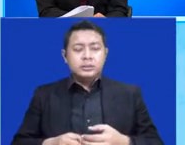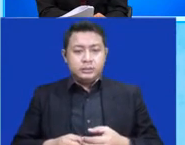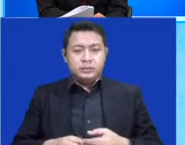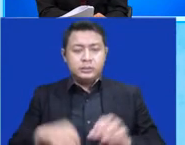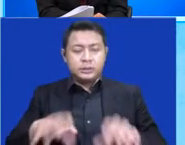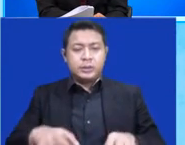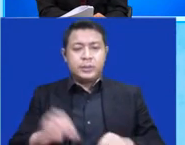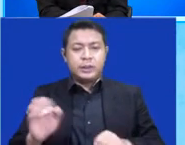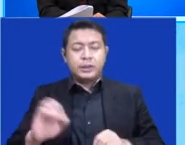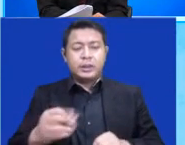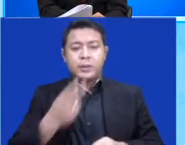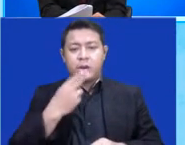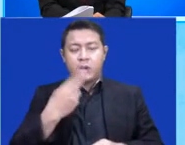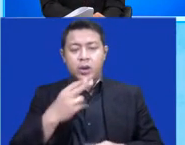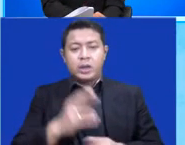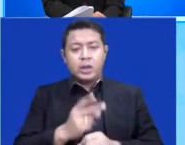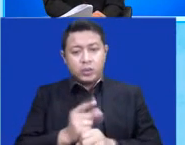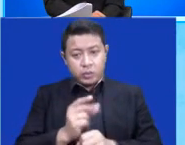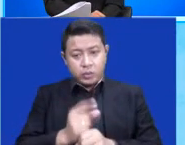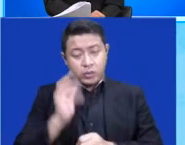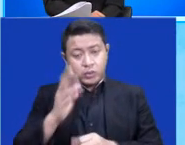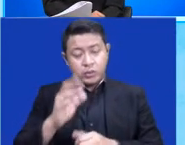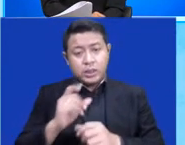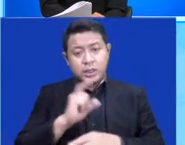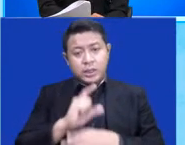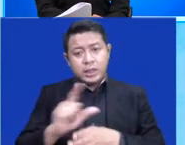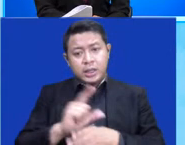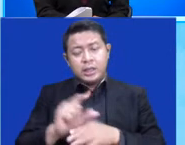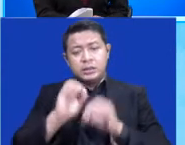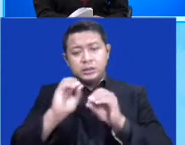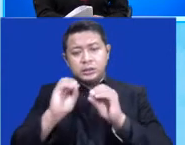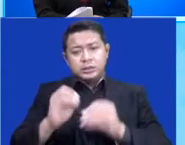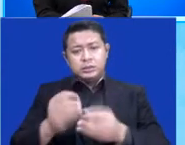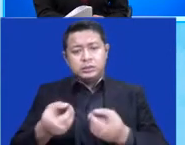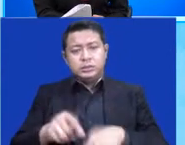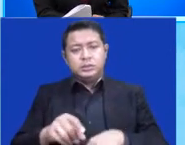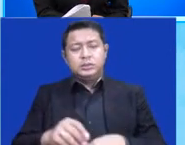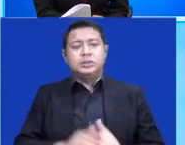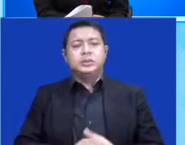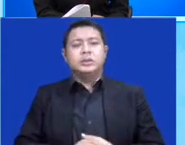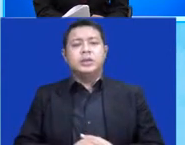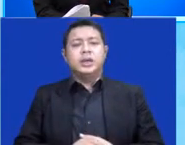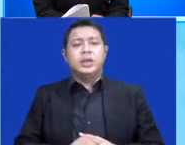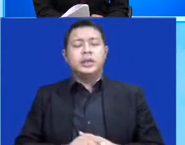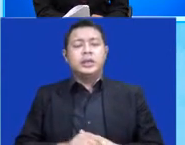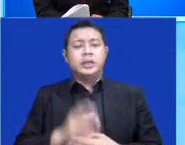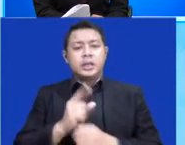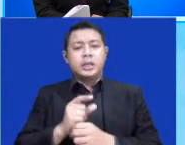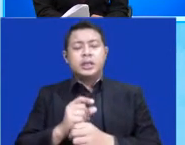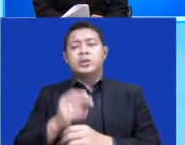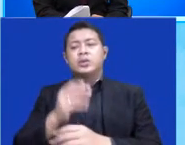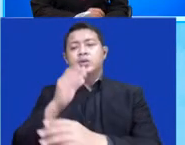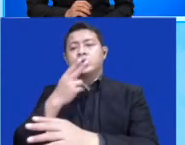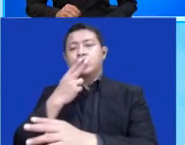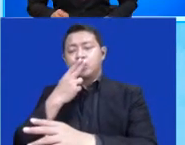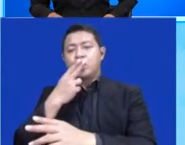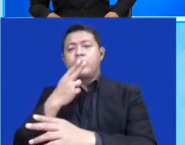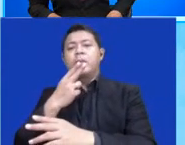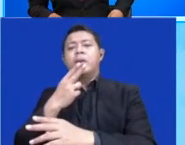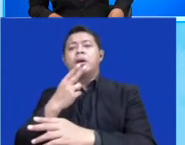juga guru-gurunya sudah dilatih untuk menjadi konselor upaya berhenti merokok di sekolah. Jadi ini